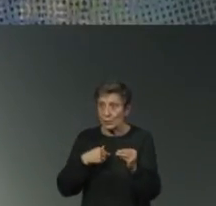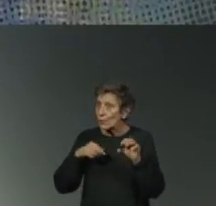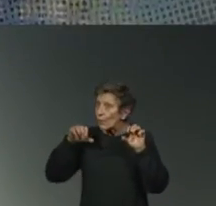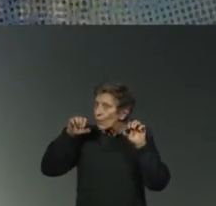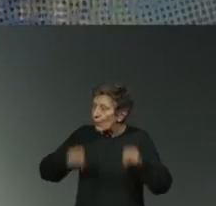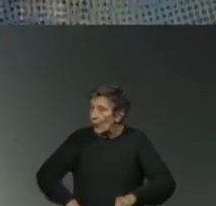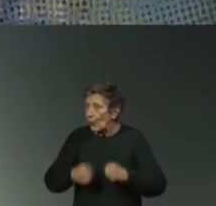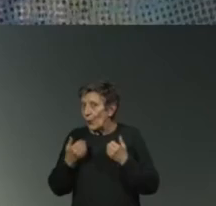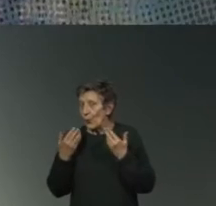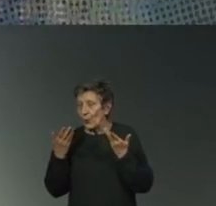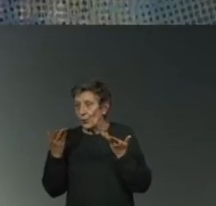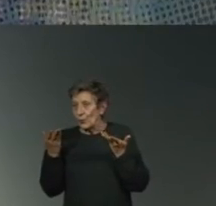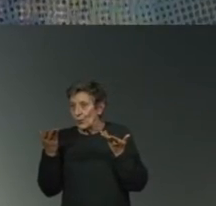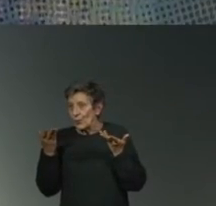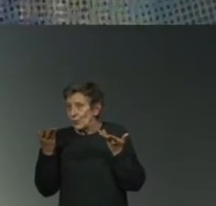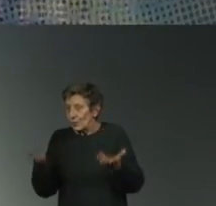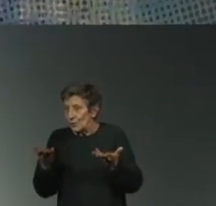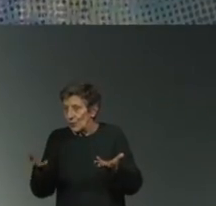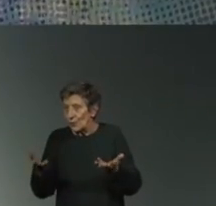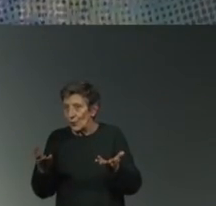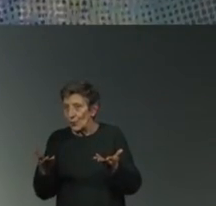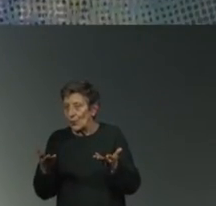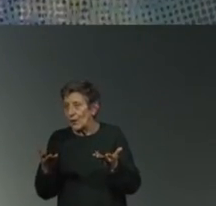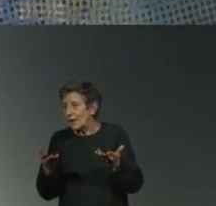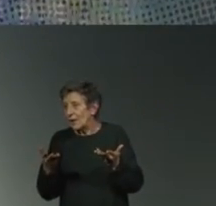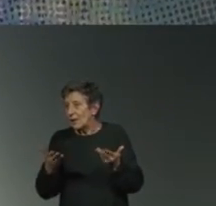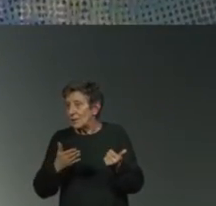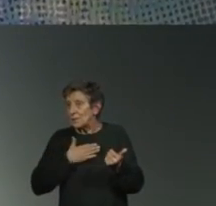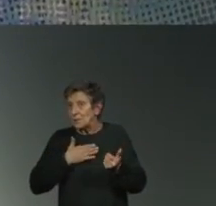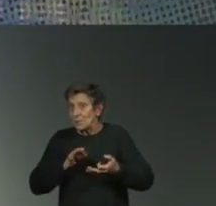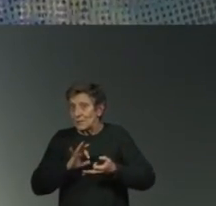la fabrique du roman. Moi, je suis